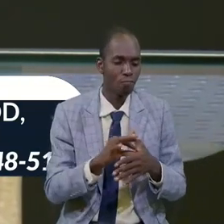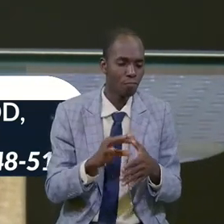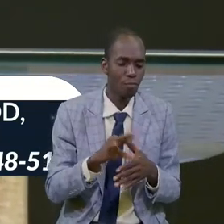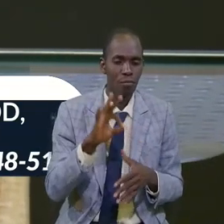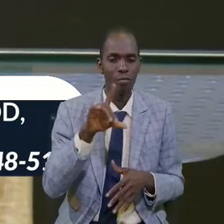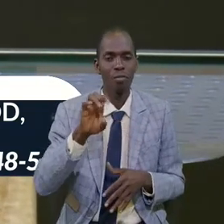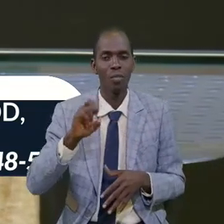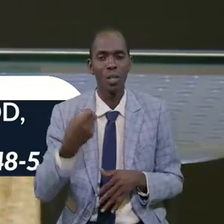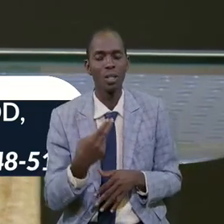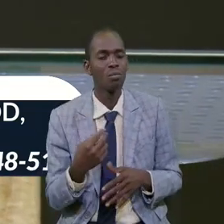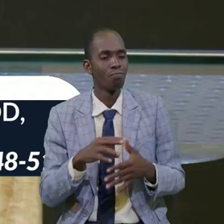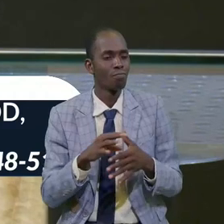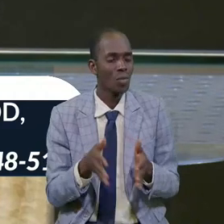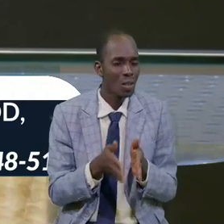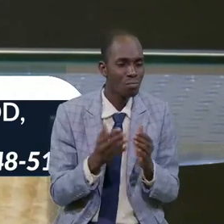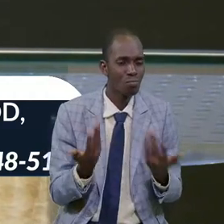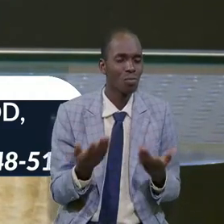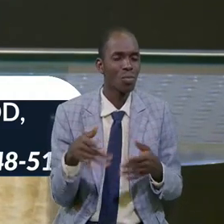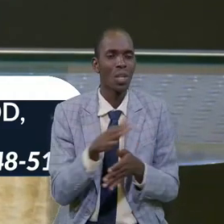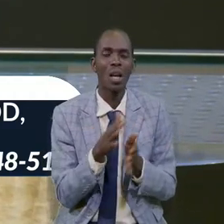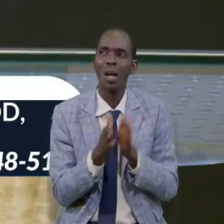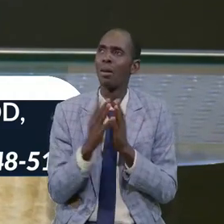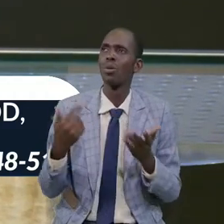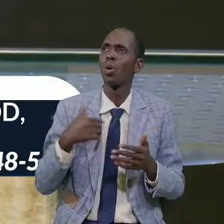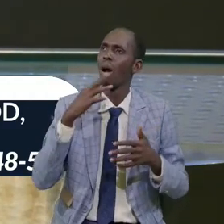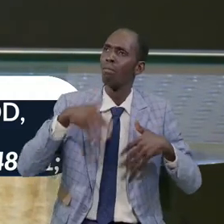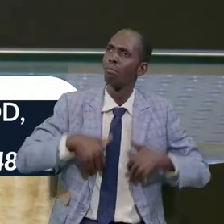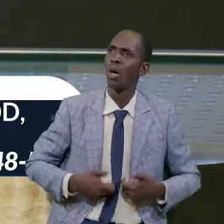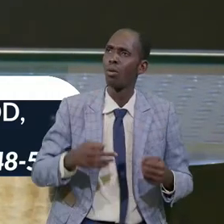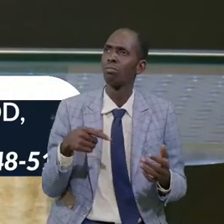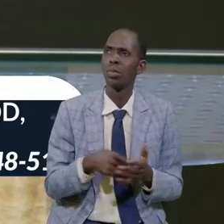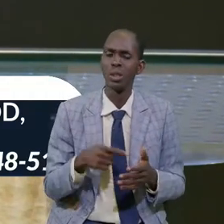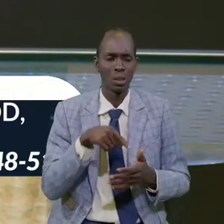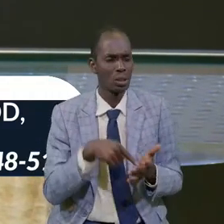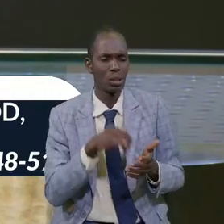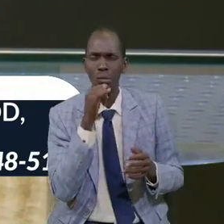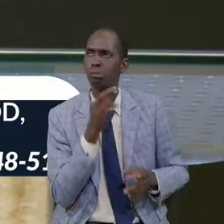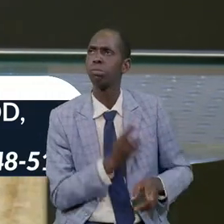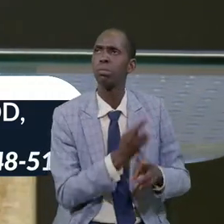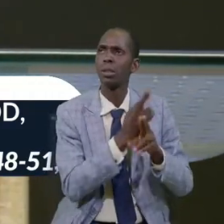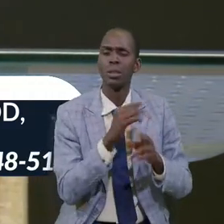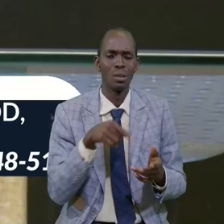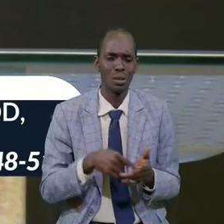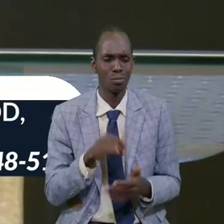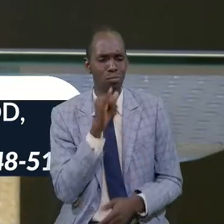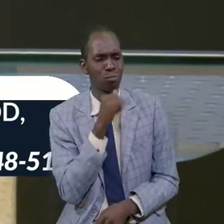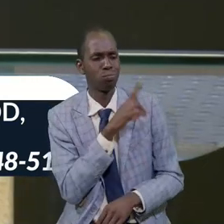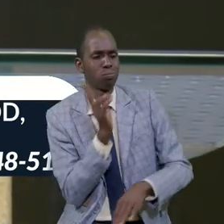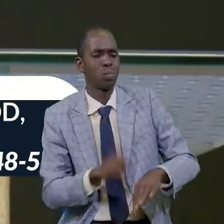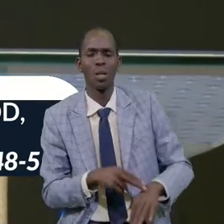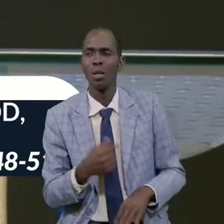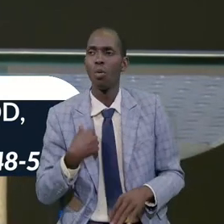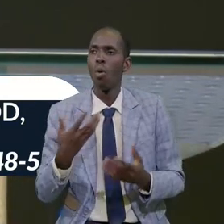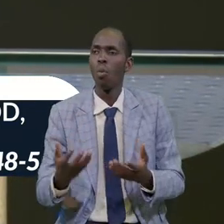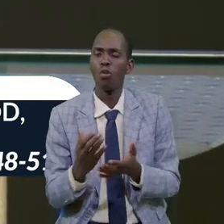manger, pour la boisson, on est fatigué de ceci. Ceci est monotone, ceci est routinier, est trop régulier, ceci est ordinaire.